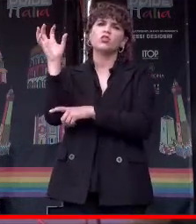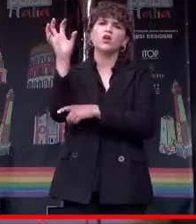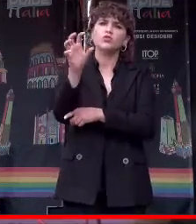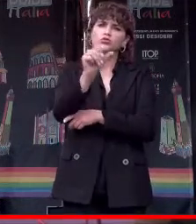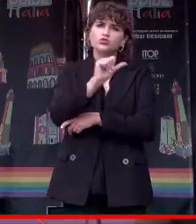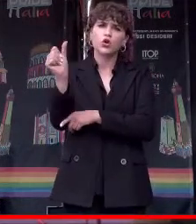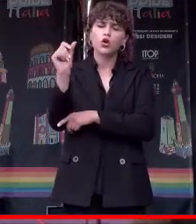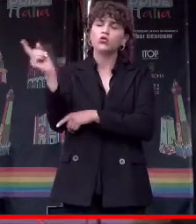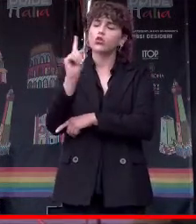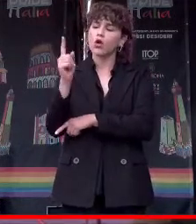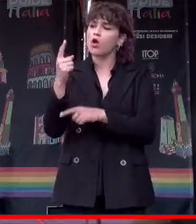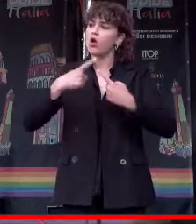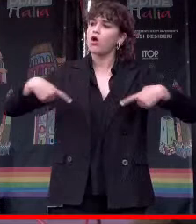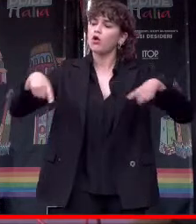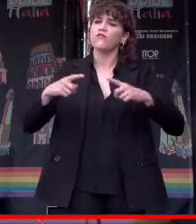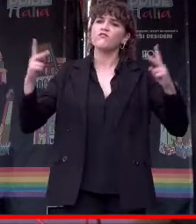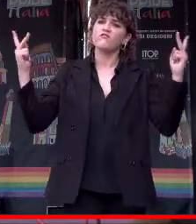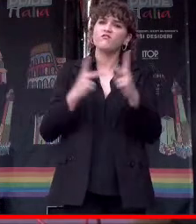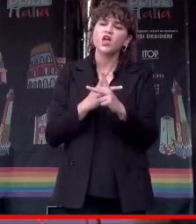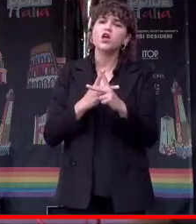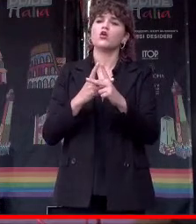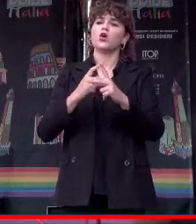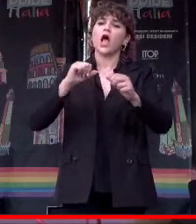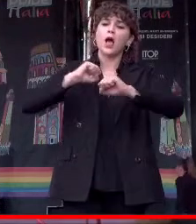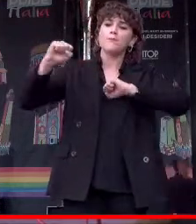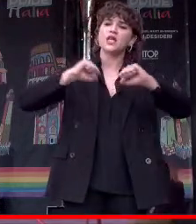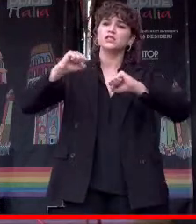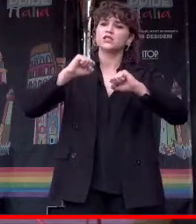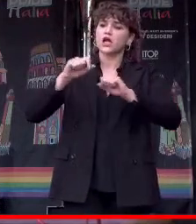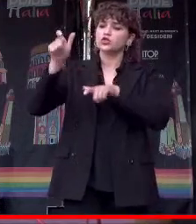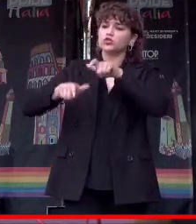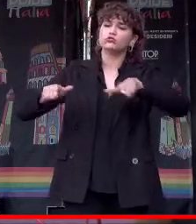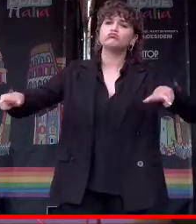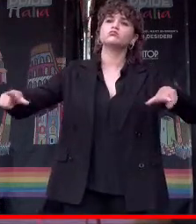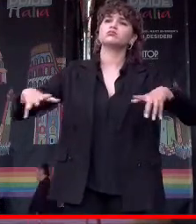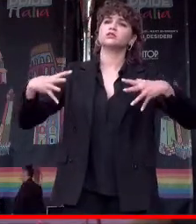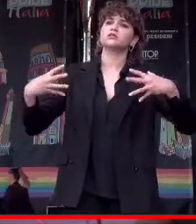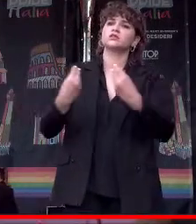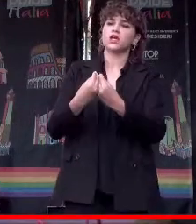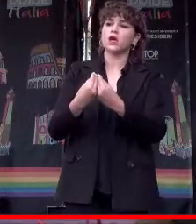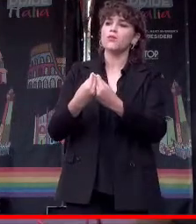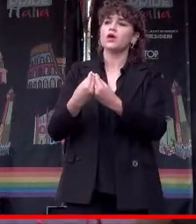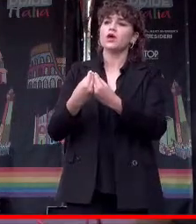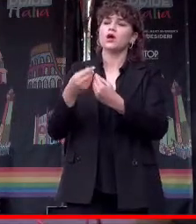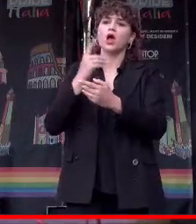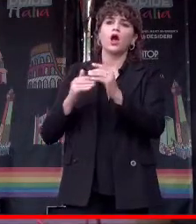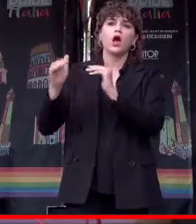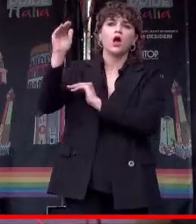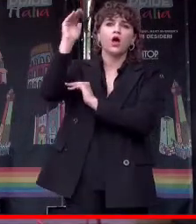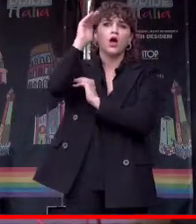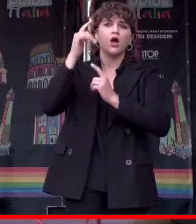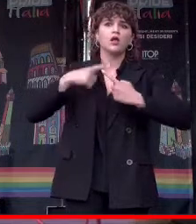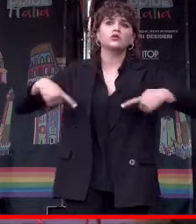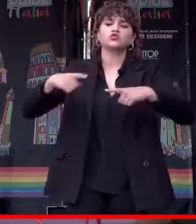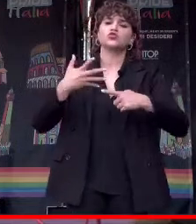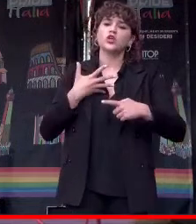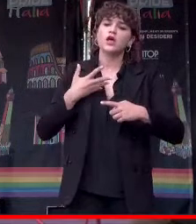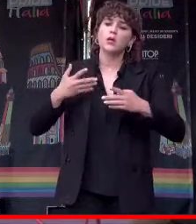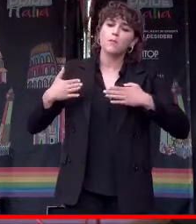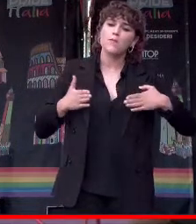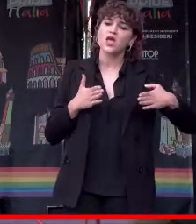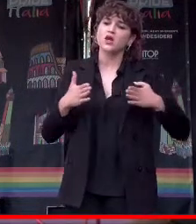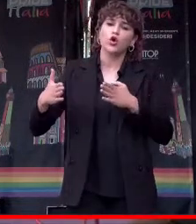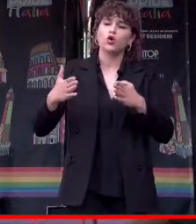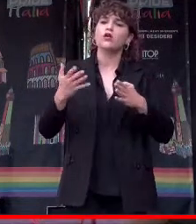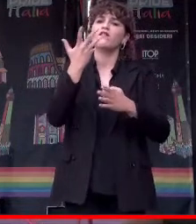veramente cercando insieme agli amministratori che ci stanno dando retta di costruire un percorso per capire se veramente